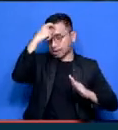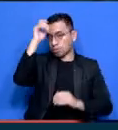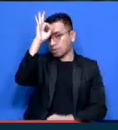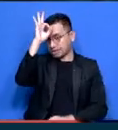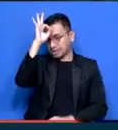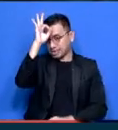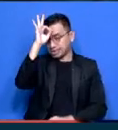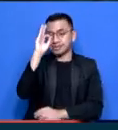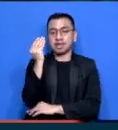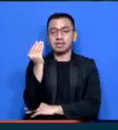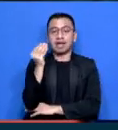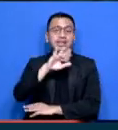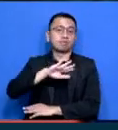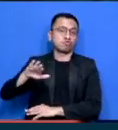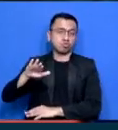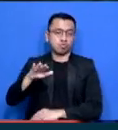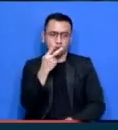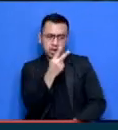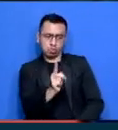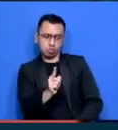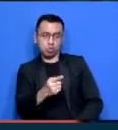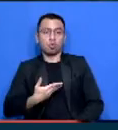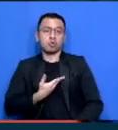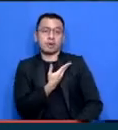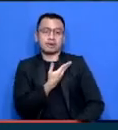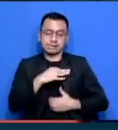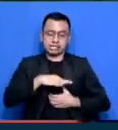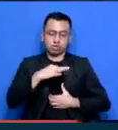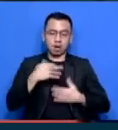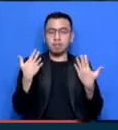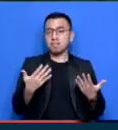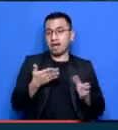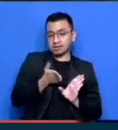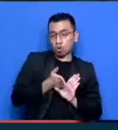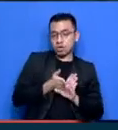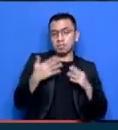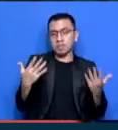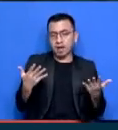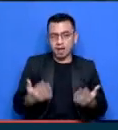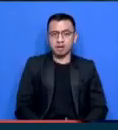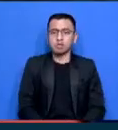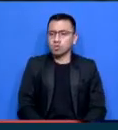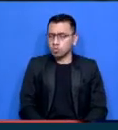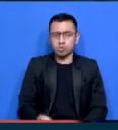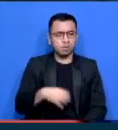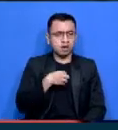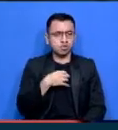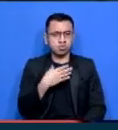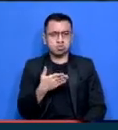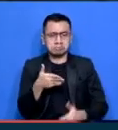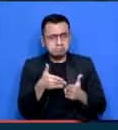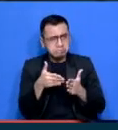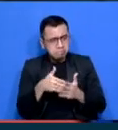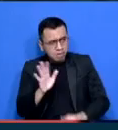menentukan ee kondisi kejiwaan dari korban ini Mas Oke berarti ee bukan tersendat t tapi memang sudah sesuai dengan